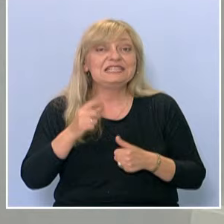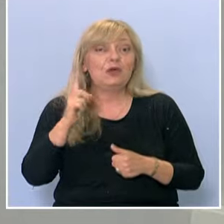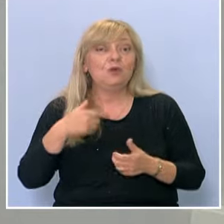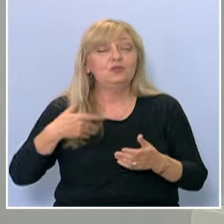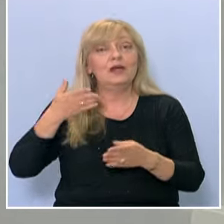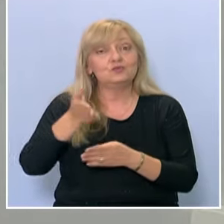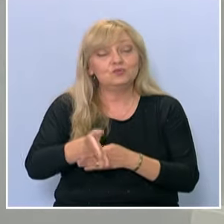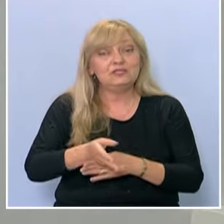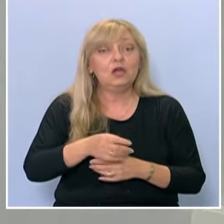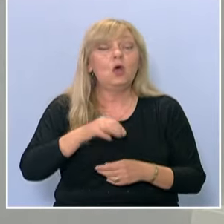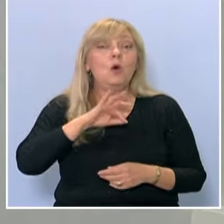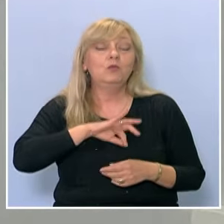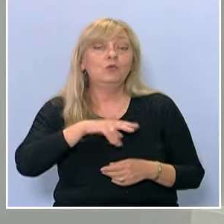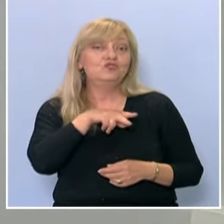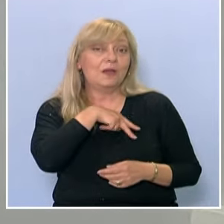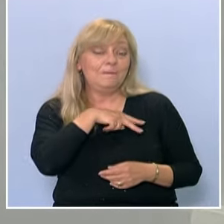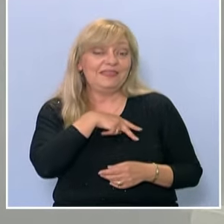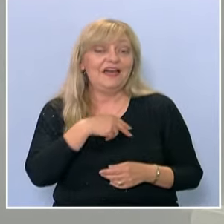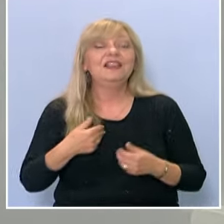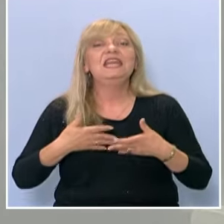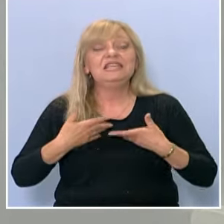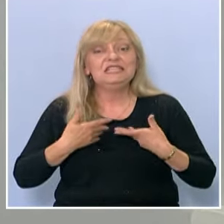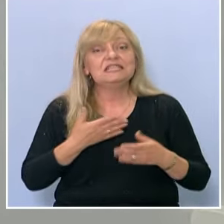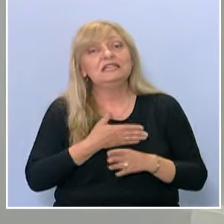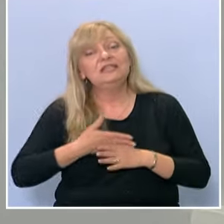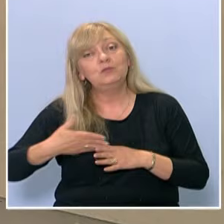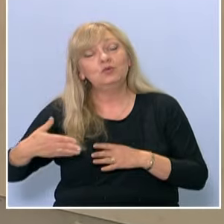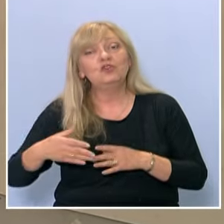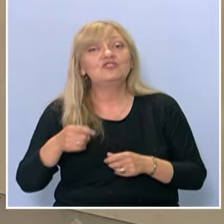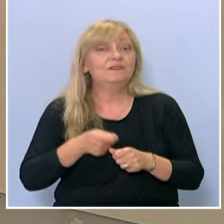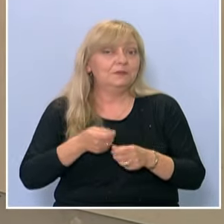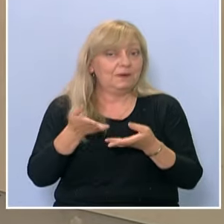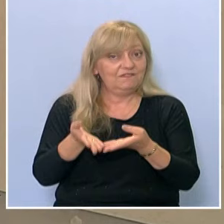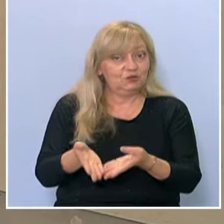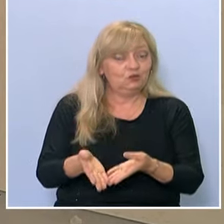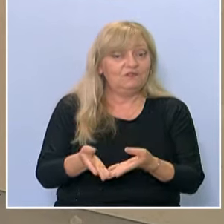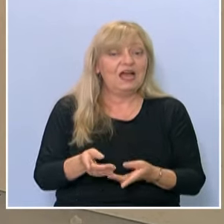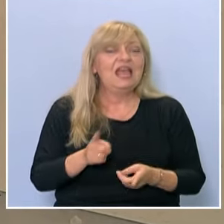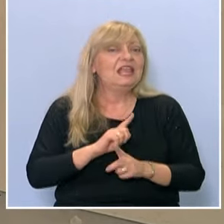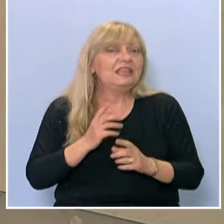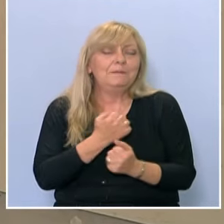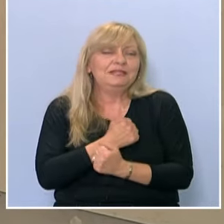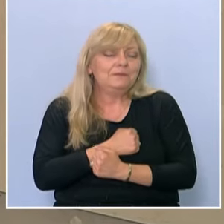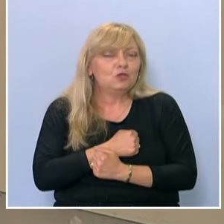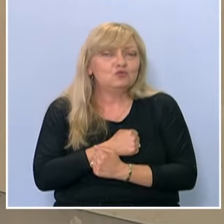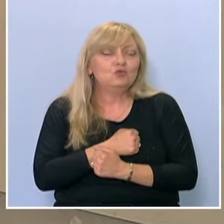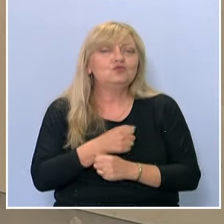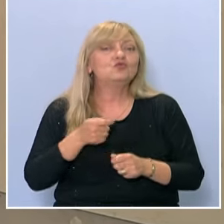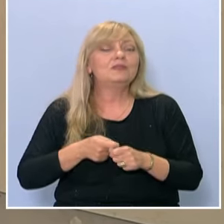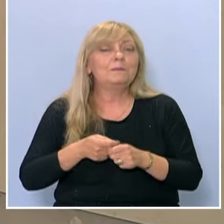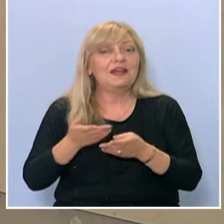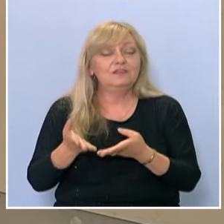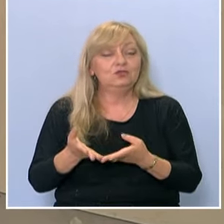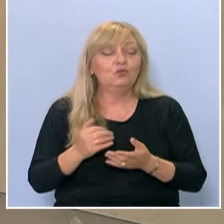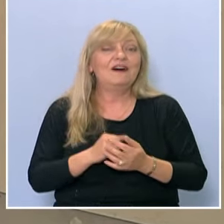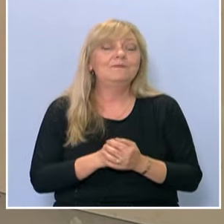и съзнах, че искам да продължавам да се занимавам с това нещо. Никой няма да ти стане скучно да се занимаваш с това, винаги има повече, което